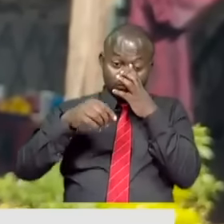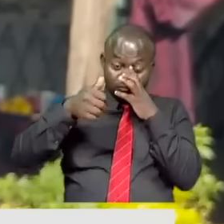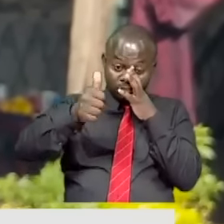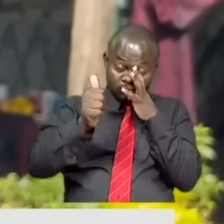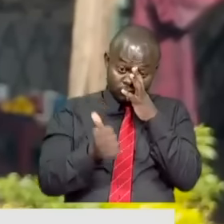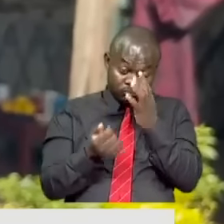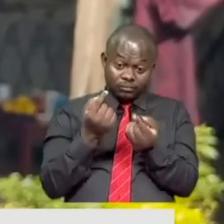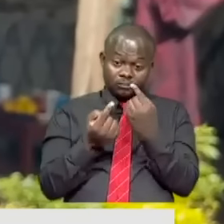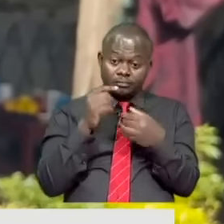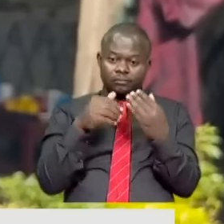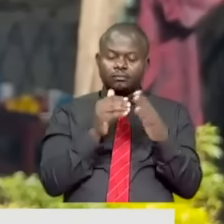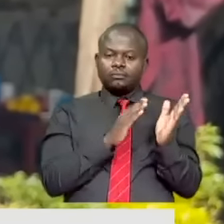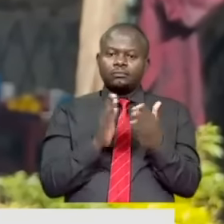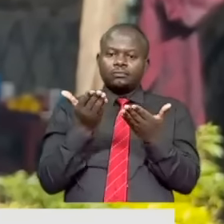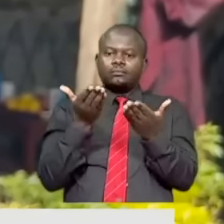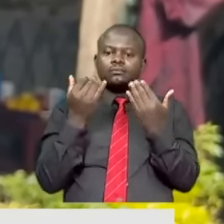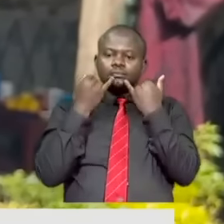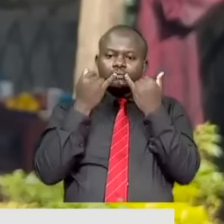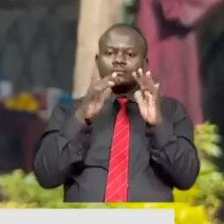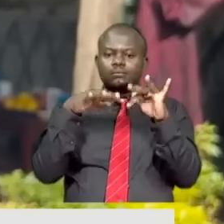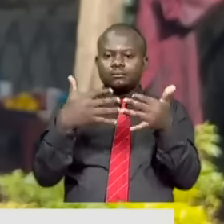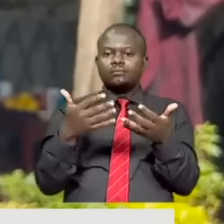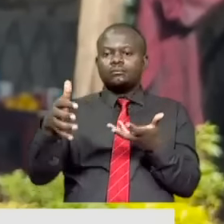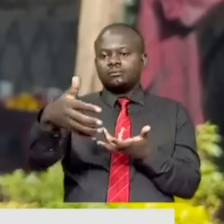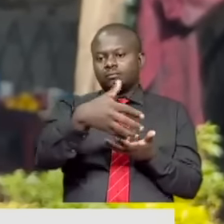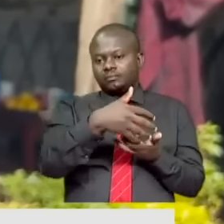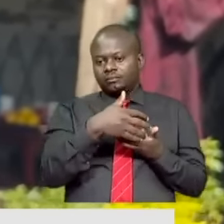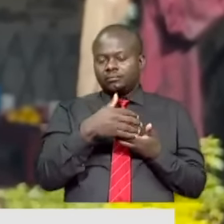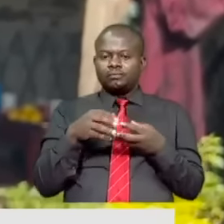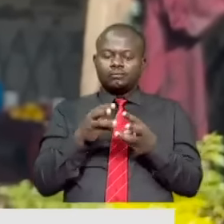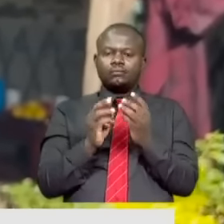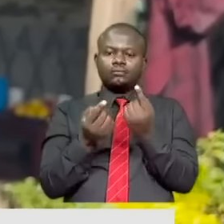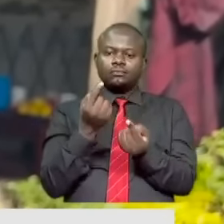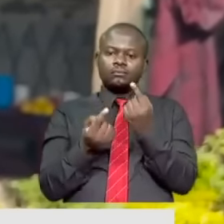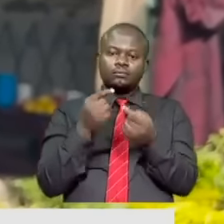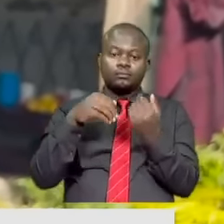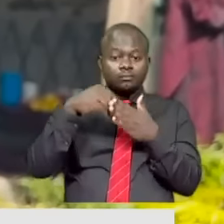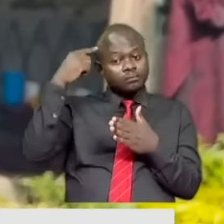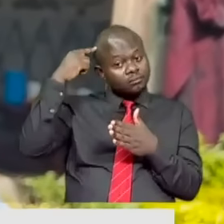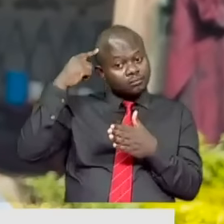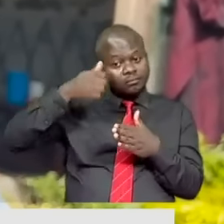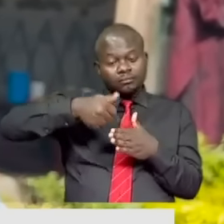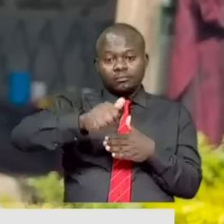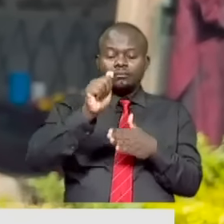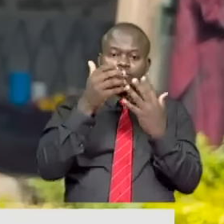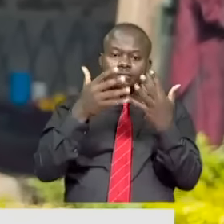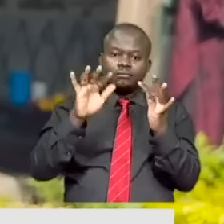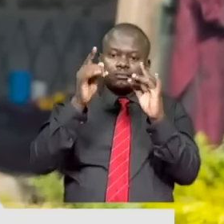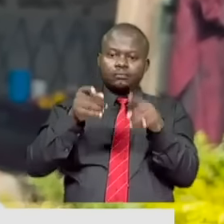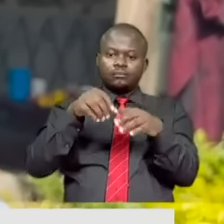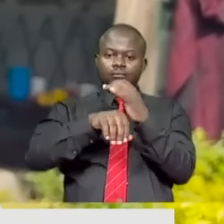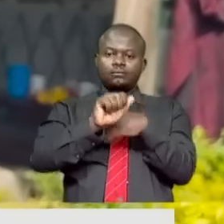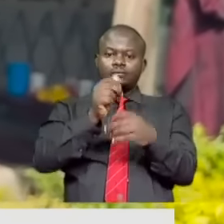babiteka, tukabitegura bahari, tukababwira uko bagenda babihaha nuko babiteka. Imyumvire yabo aho bamariye kugera muri iki